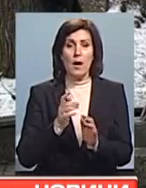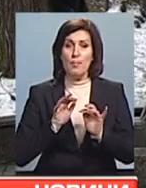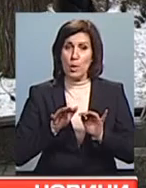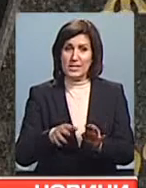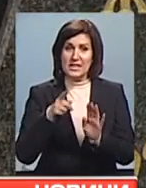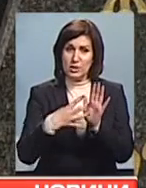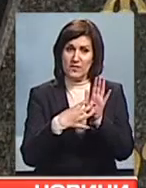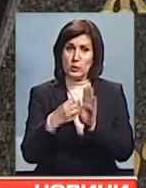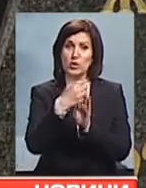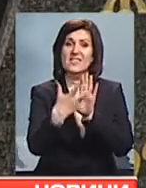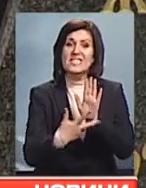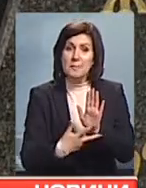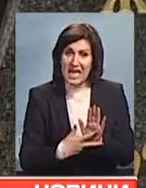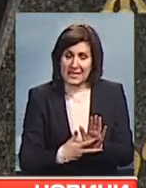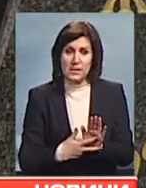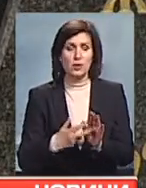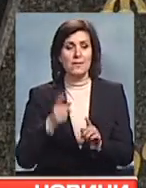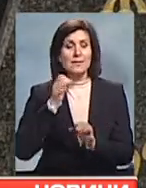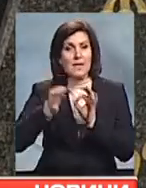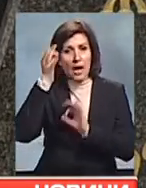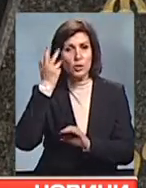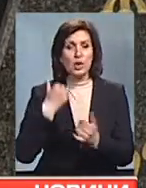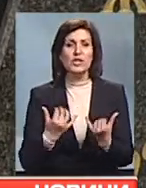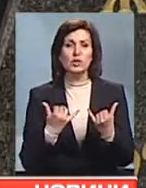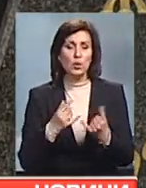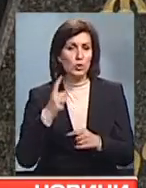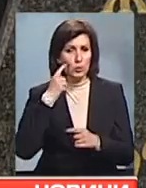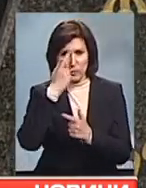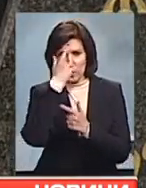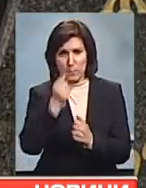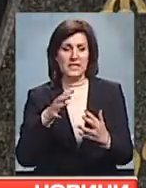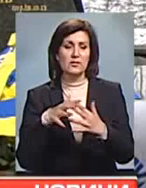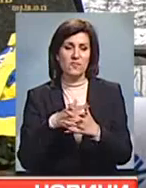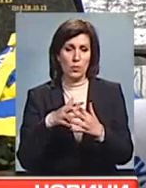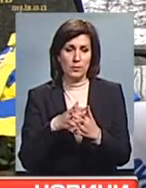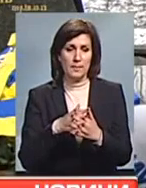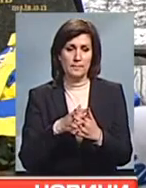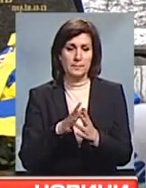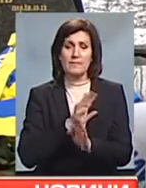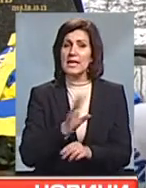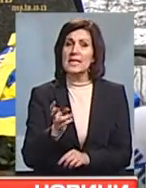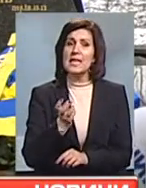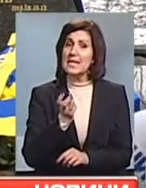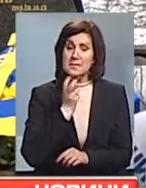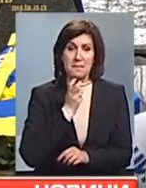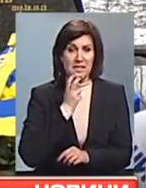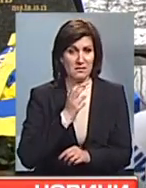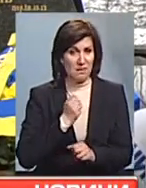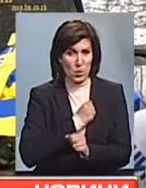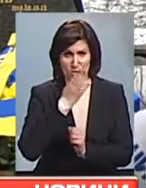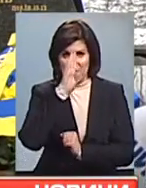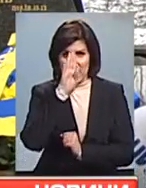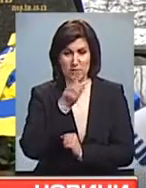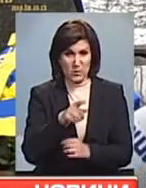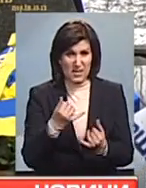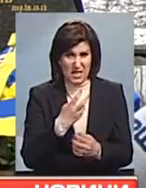події 1918 Марія Чередник згадує коли сьогодні інформацію з фронту не смійся лютий враже Вони ж